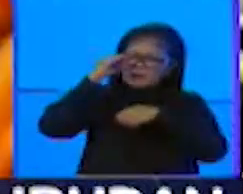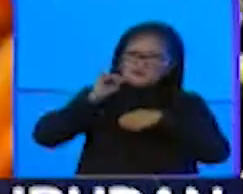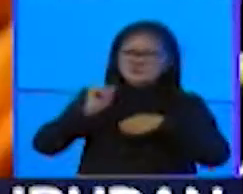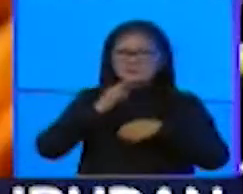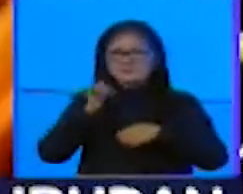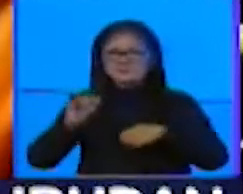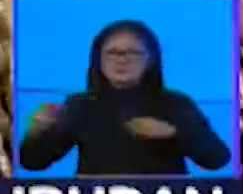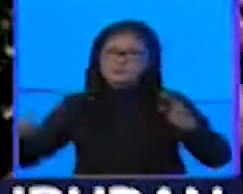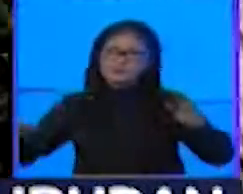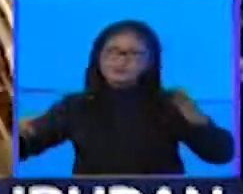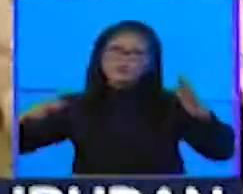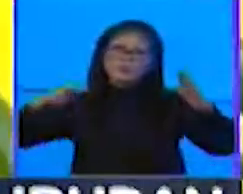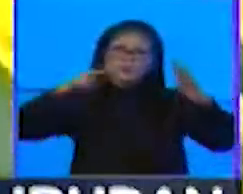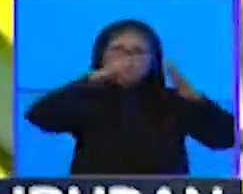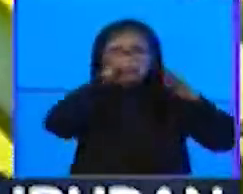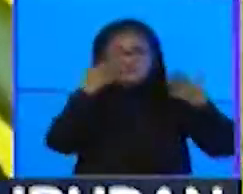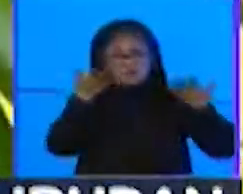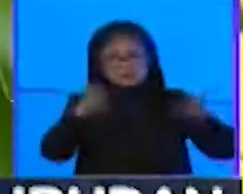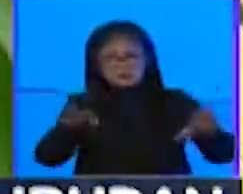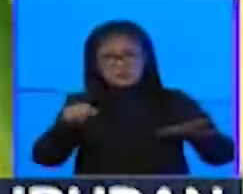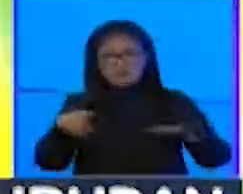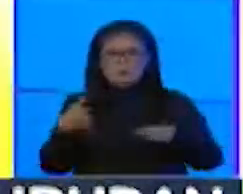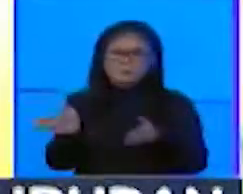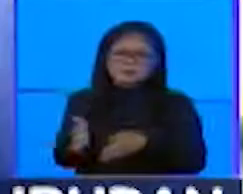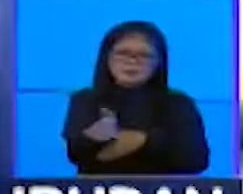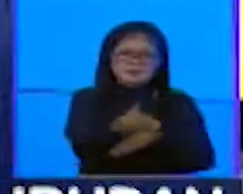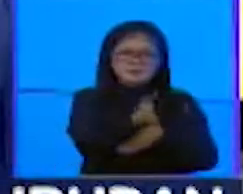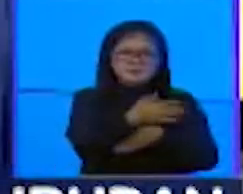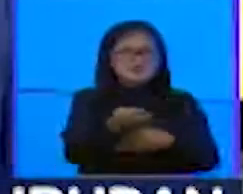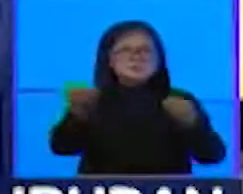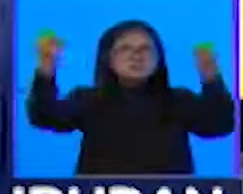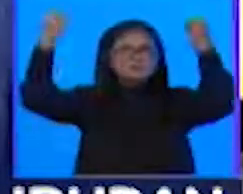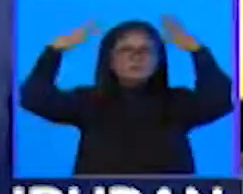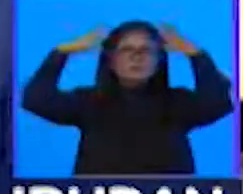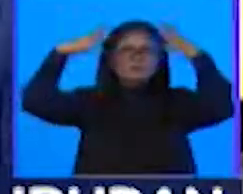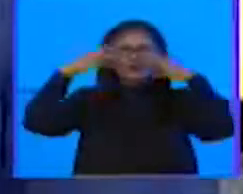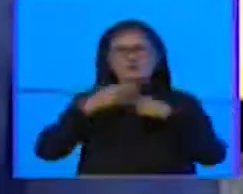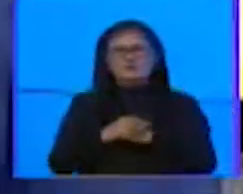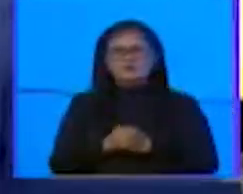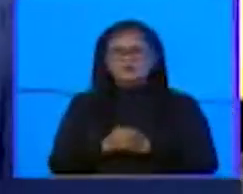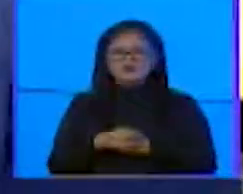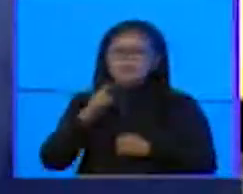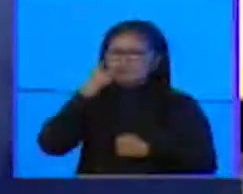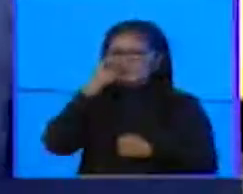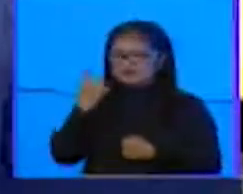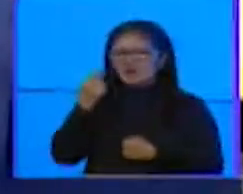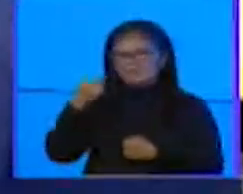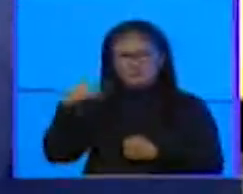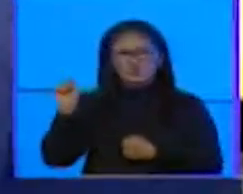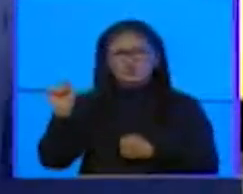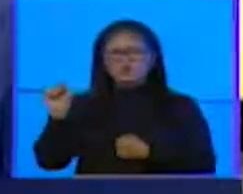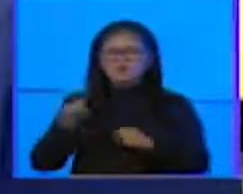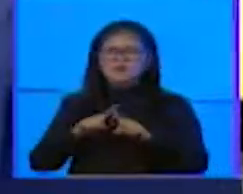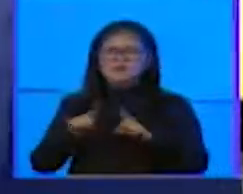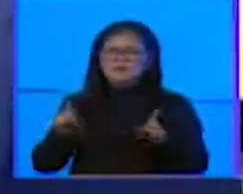dengan membersihkan pekarangan rumah dan berjemur. Kadang-kadang sih bosan, tapi kadang suka